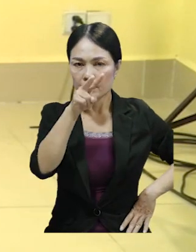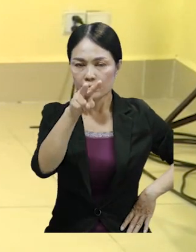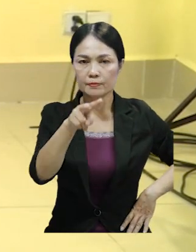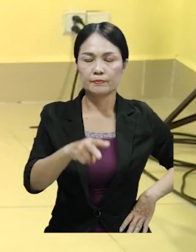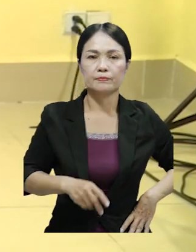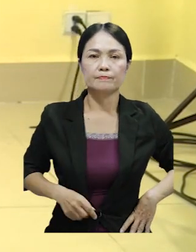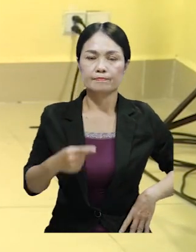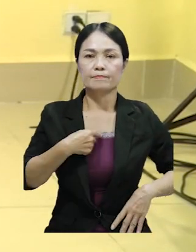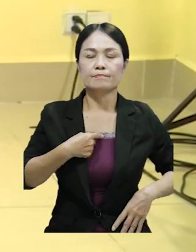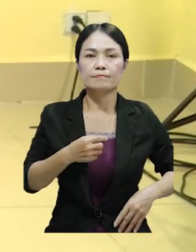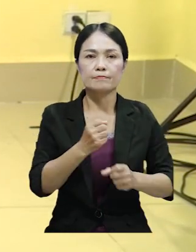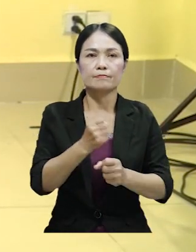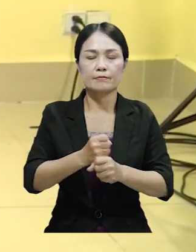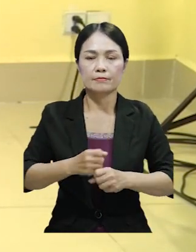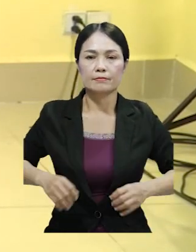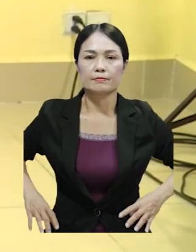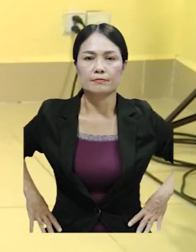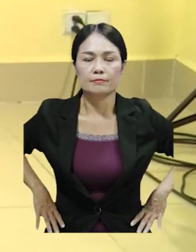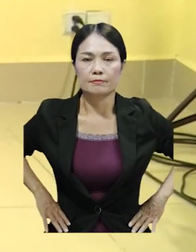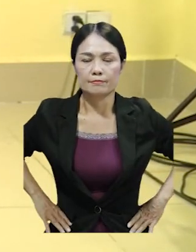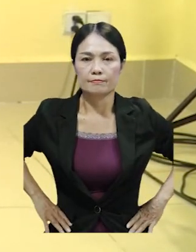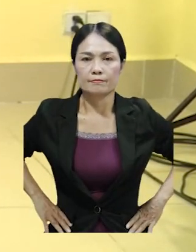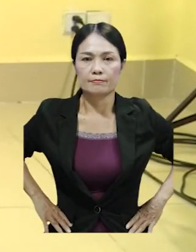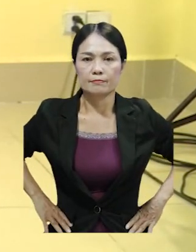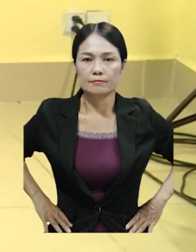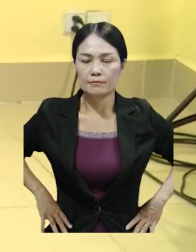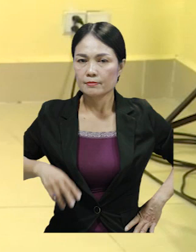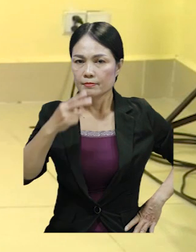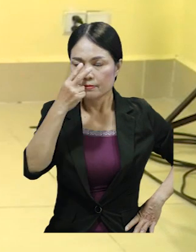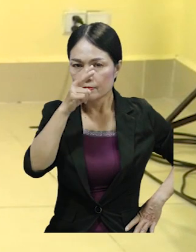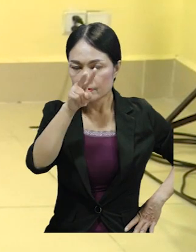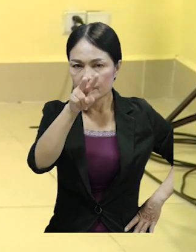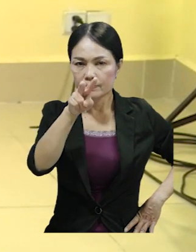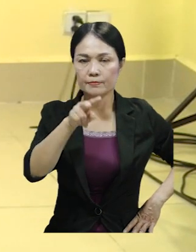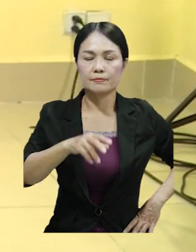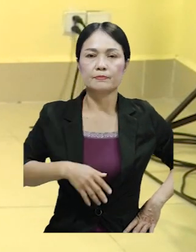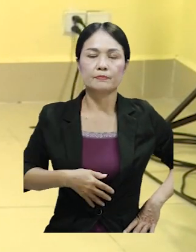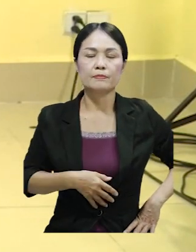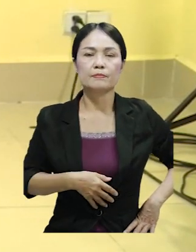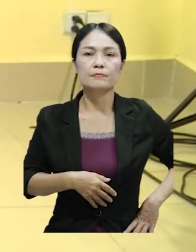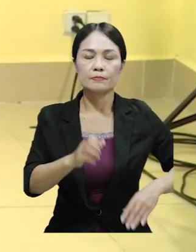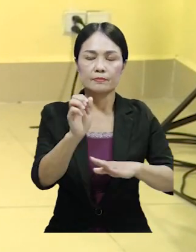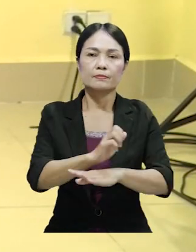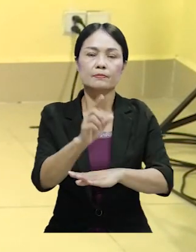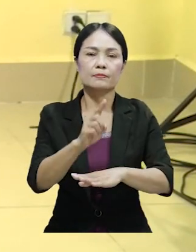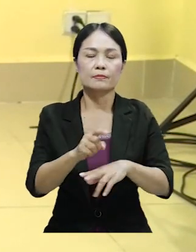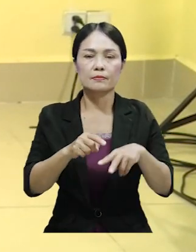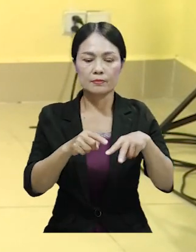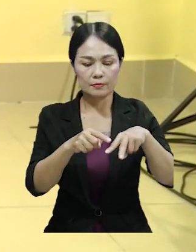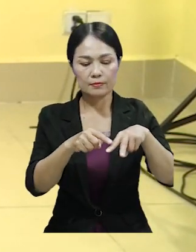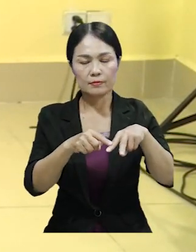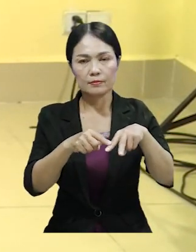ងលោកគ្រូធ្វើណាកូនណាអញ្ចឹងដៃស្រត់ចង្កេះស្មាបើកភ្នែកសម្លឹងទៅមុខចង្វាក់ទី1ឈានជើ